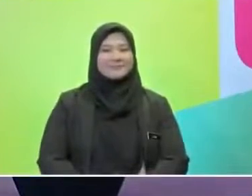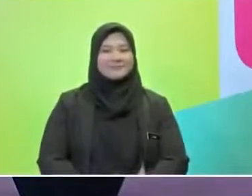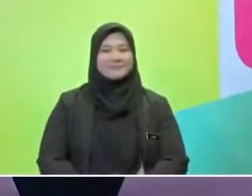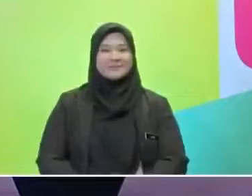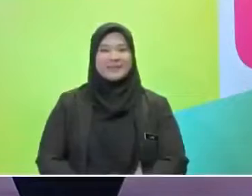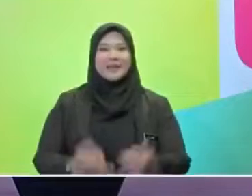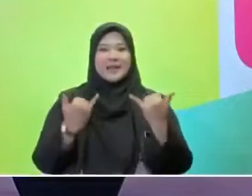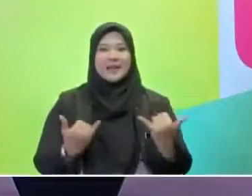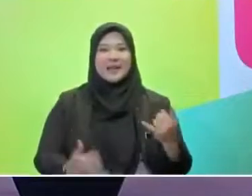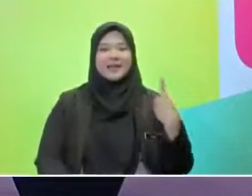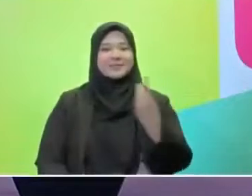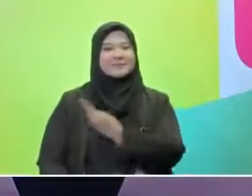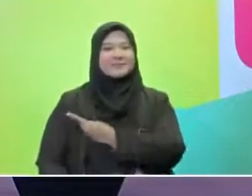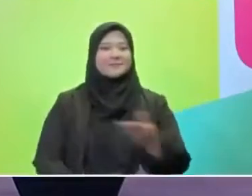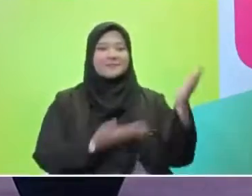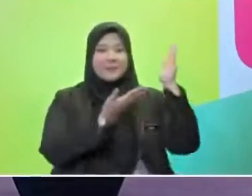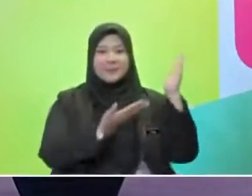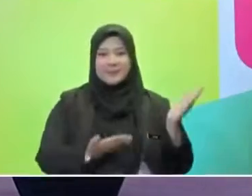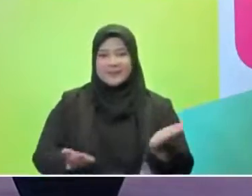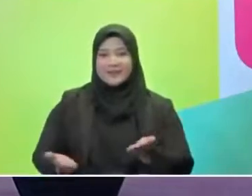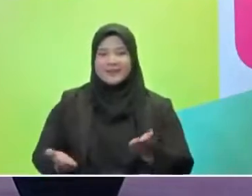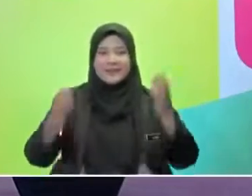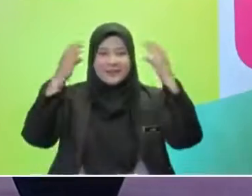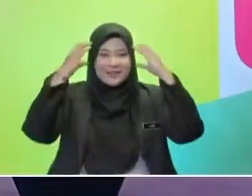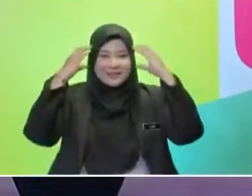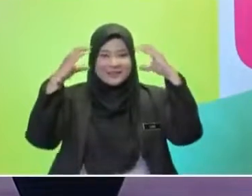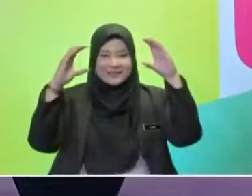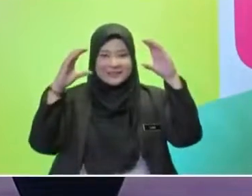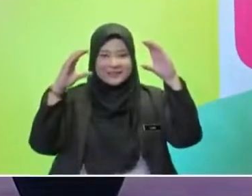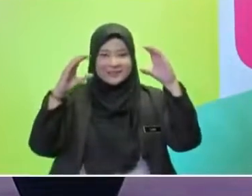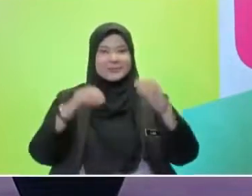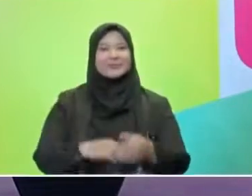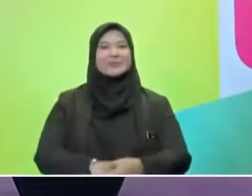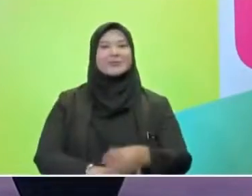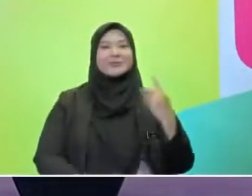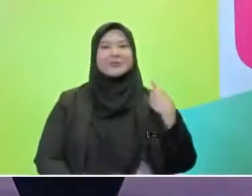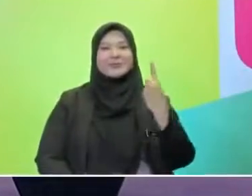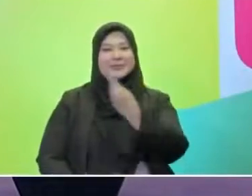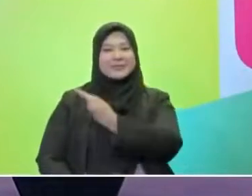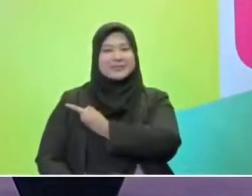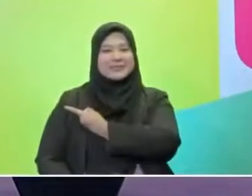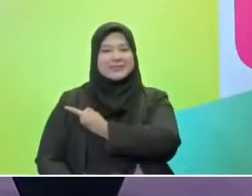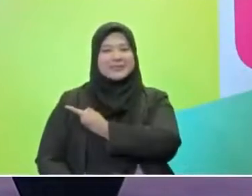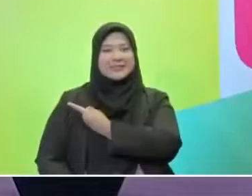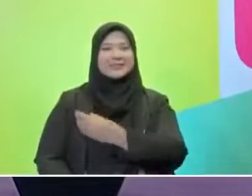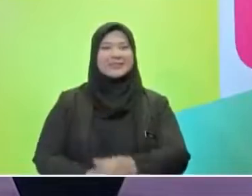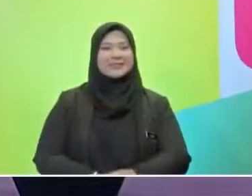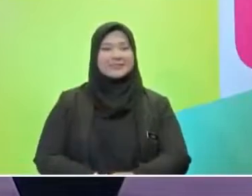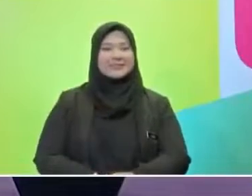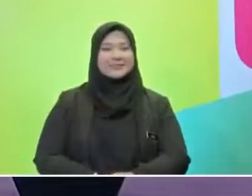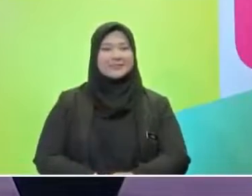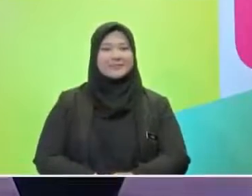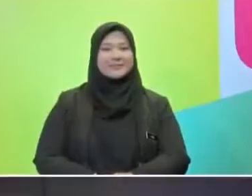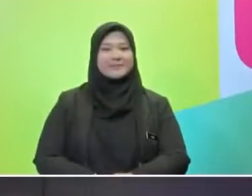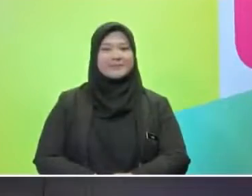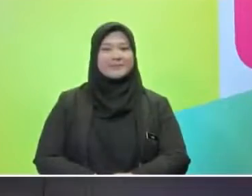kita, iaitu Cikgu Roshahidah Zulkifli, yang merupakan ketua panitia sains dari Sekolah Kebangsaan Pendidikan Khas Kuantan, Kuantan Pahang.